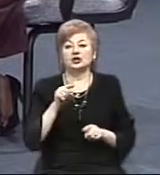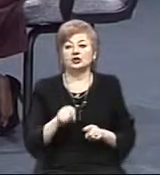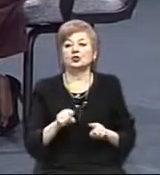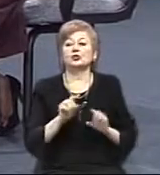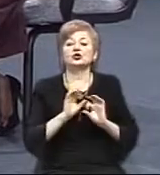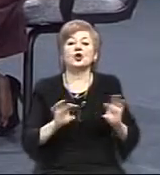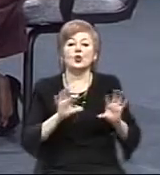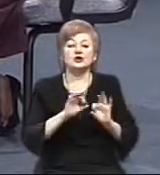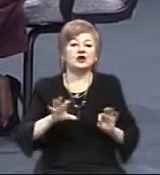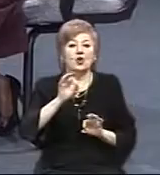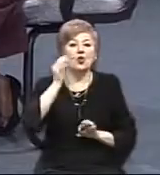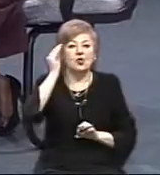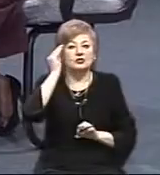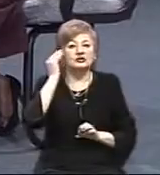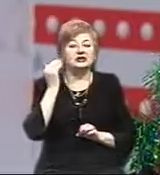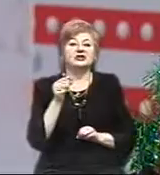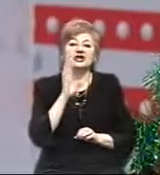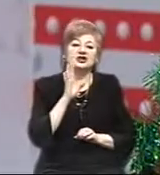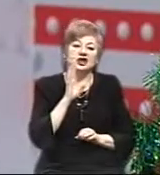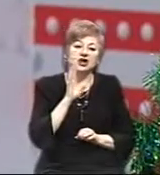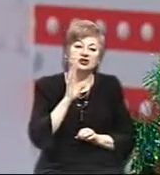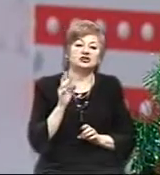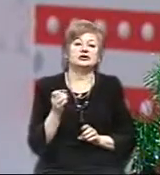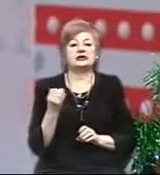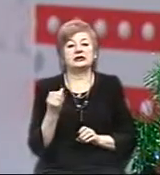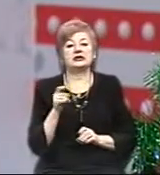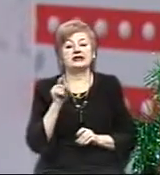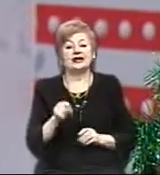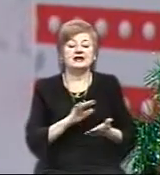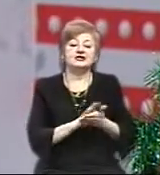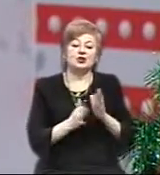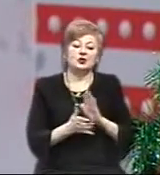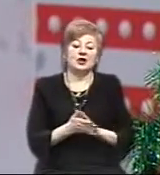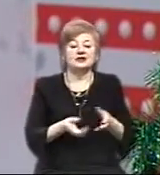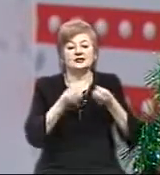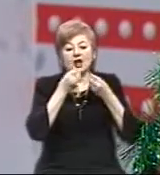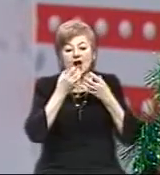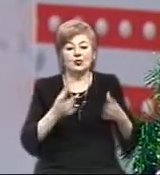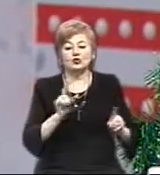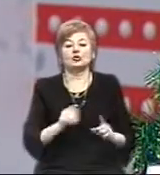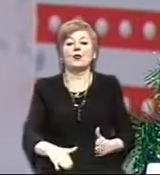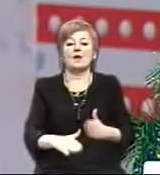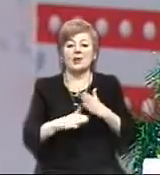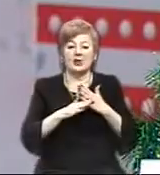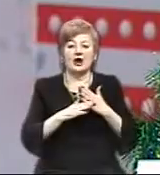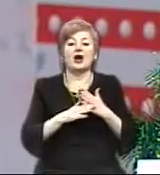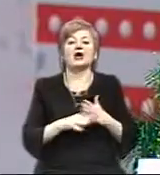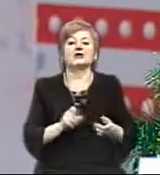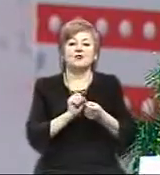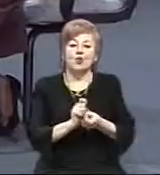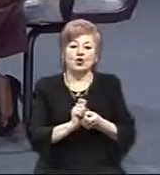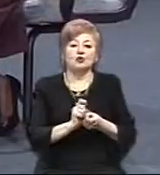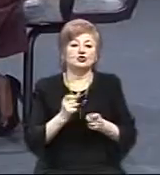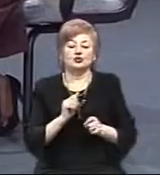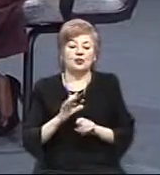про стереотипи щодо жінок і про ті ситуації позитивні, які нам допомагають боротися чи